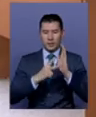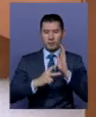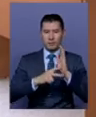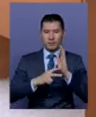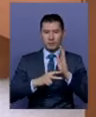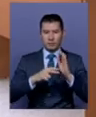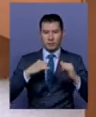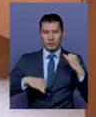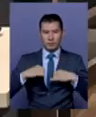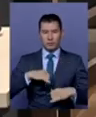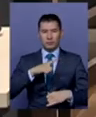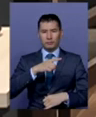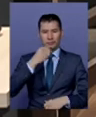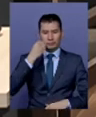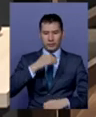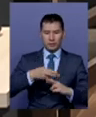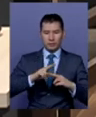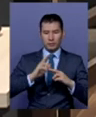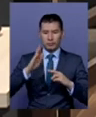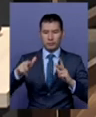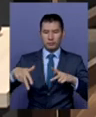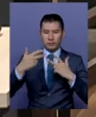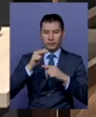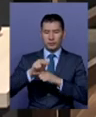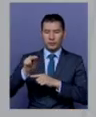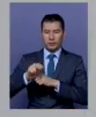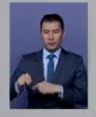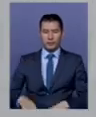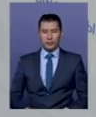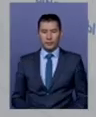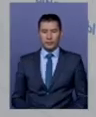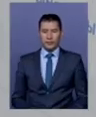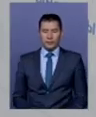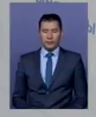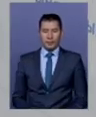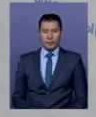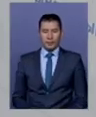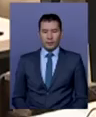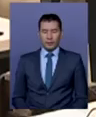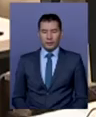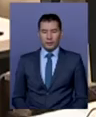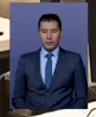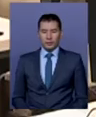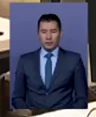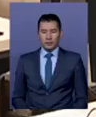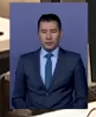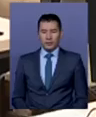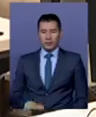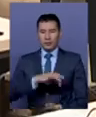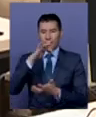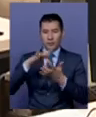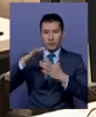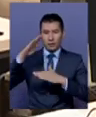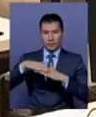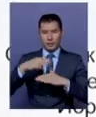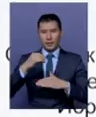телеарналарда көрсетілетін онлайн сабақтарды түсірді. Бүгінде 435 сабақ дайын. Түсірілім жұмыстары әлі де жүріп жатыр. Бұл мәселе Алматыда қала әкімі және білім